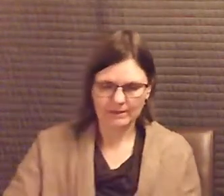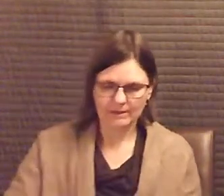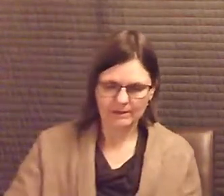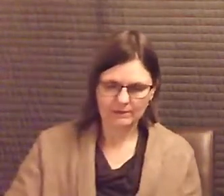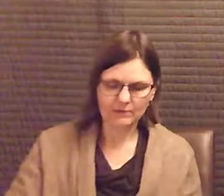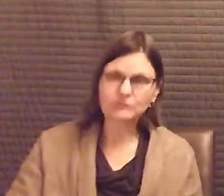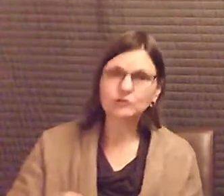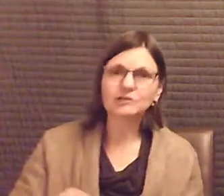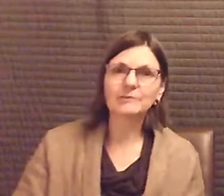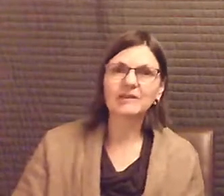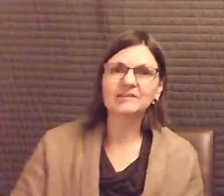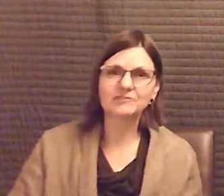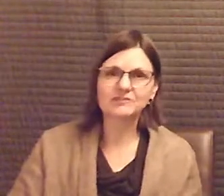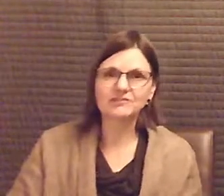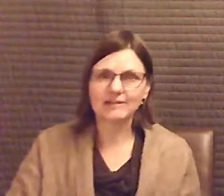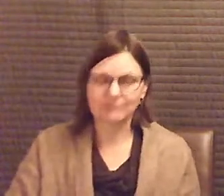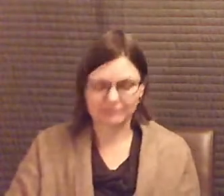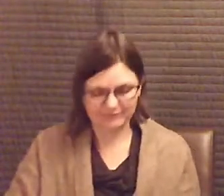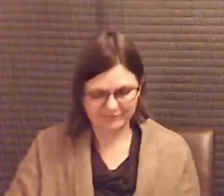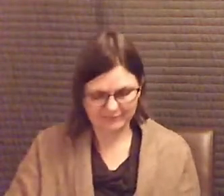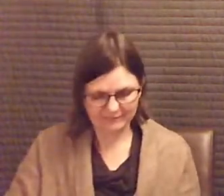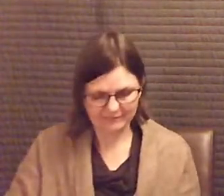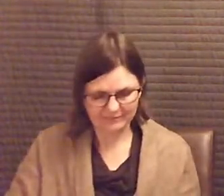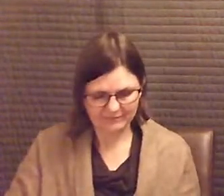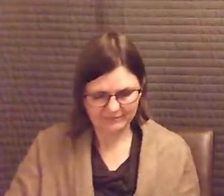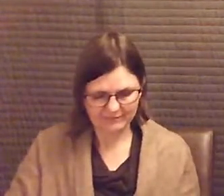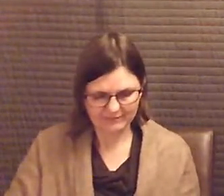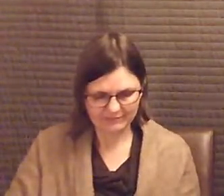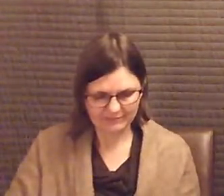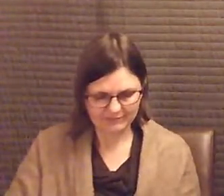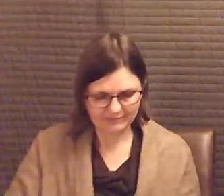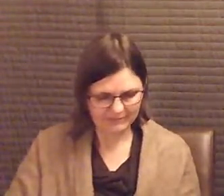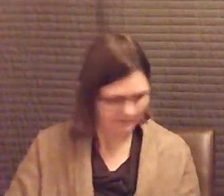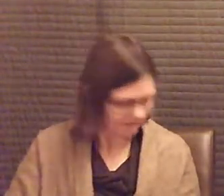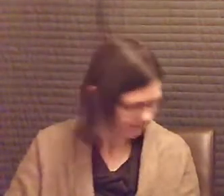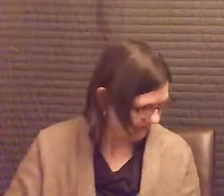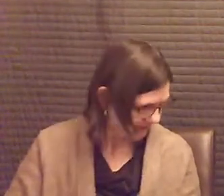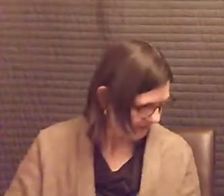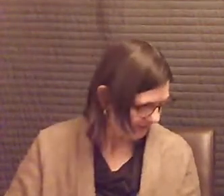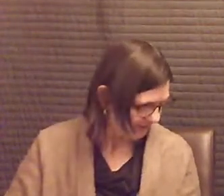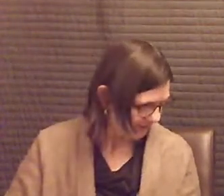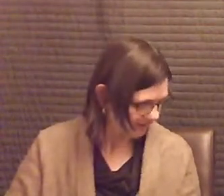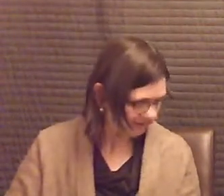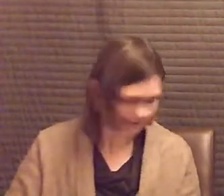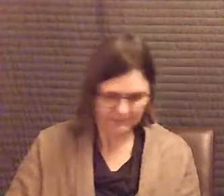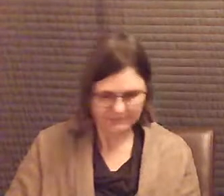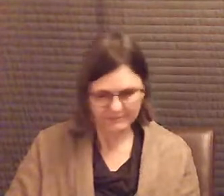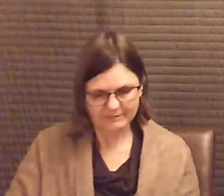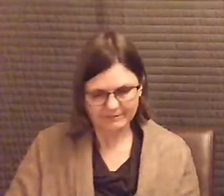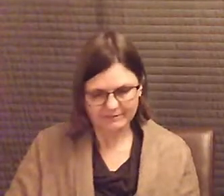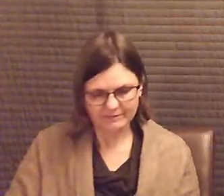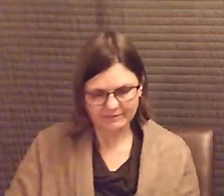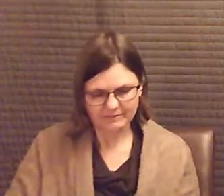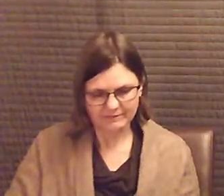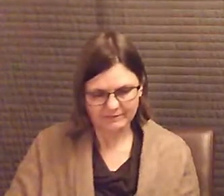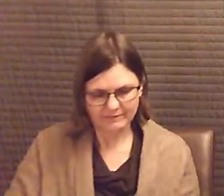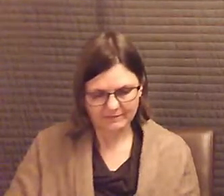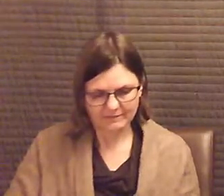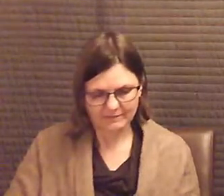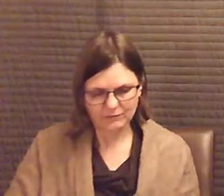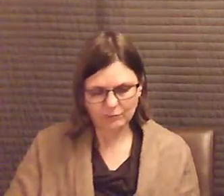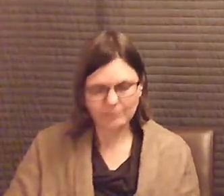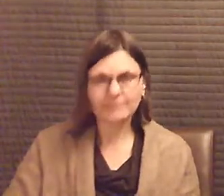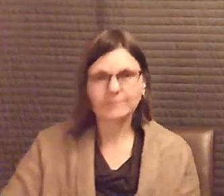lona je gaat terug naar een digitaal een bokking een van die drie dingen mijn doe mijn